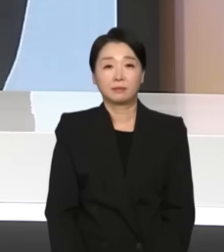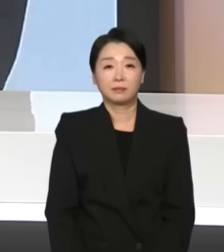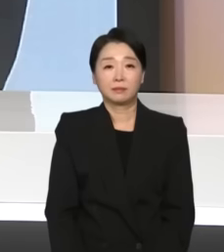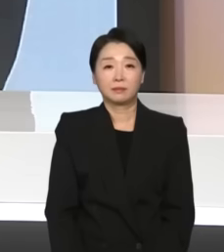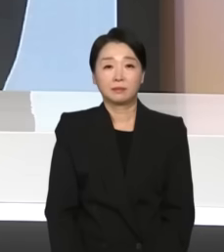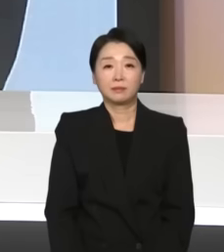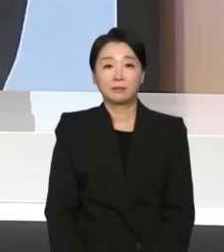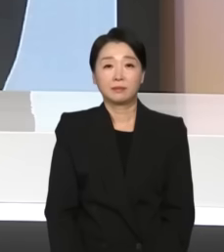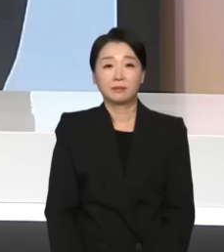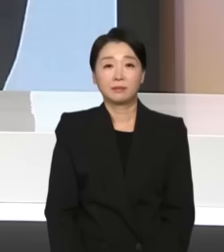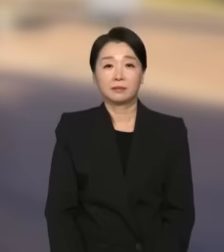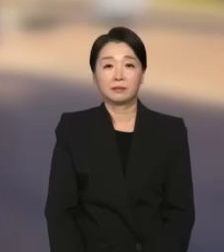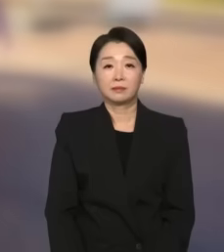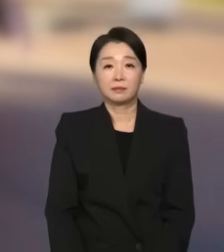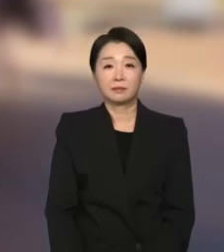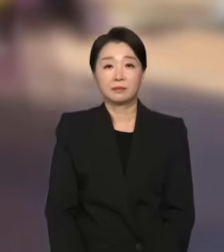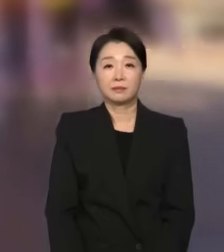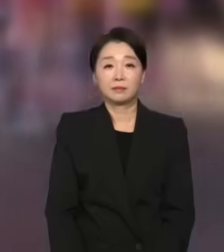연지환 기자입니다.